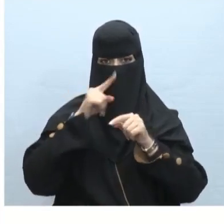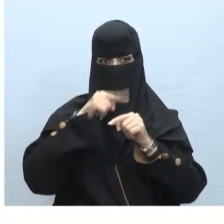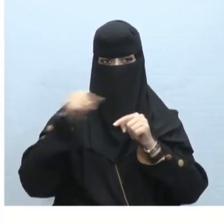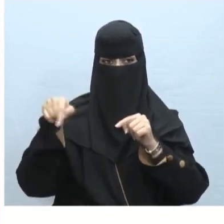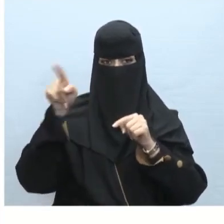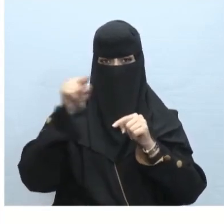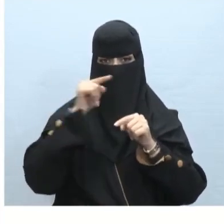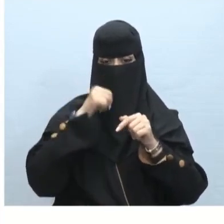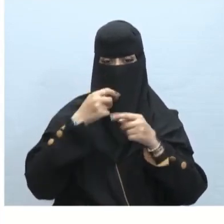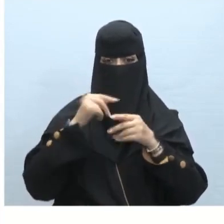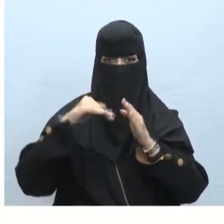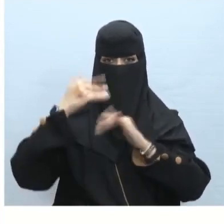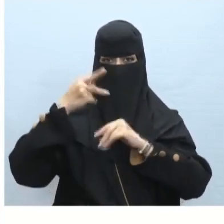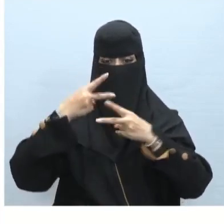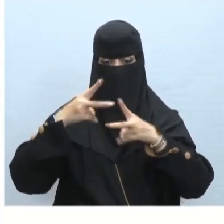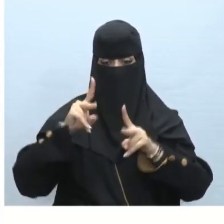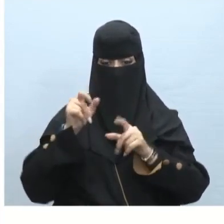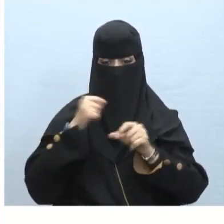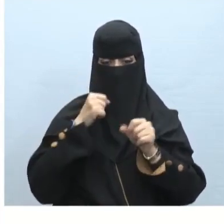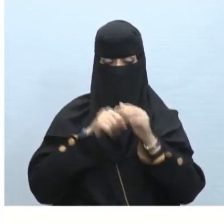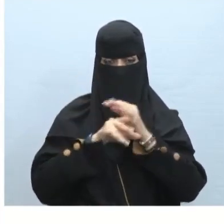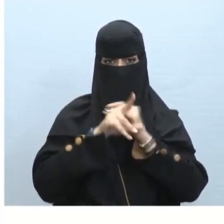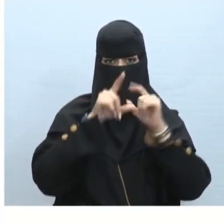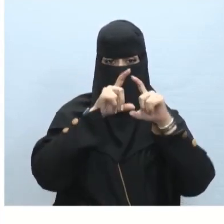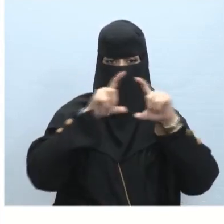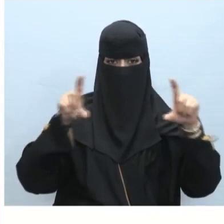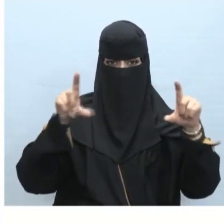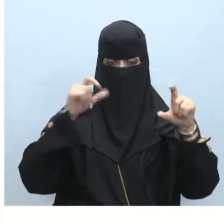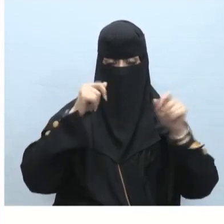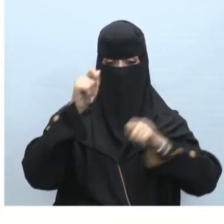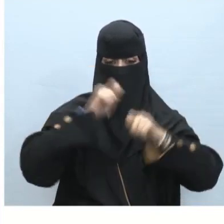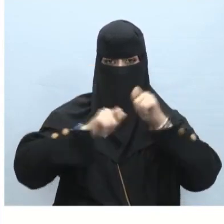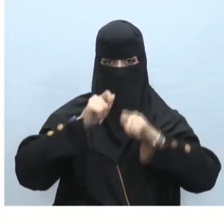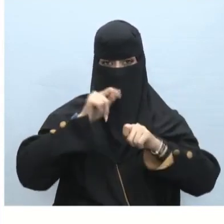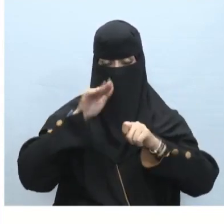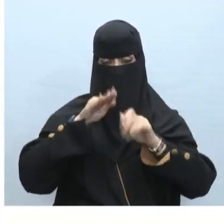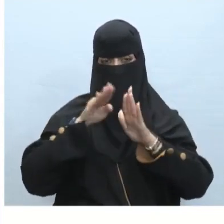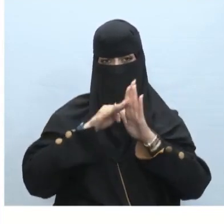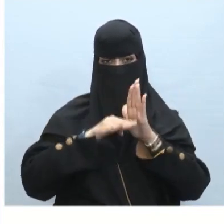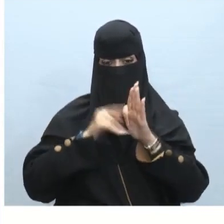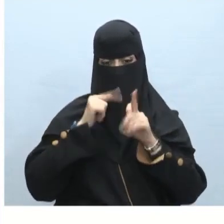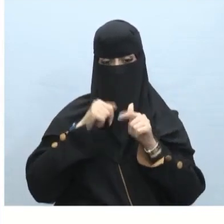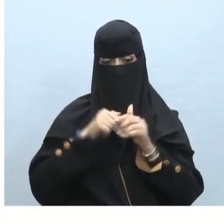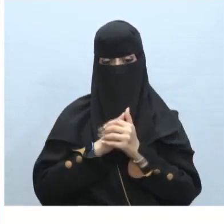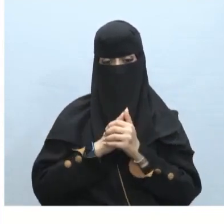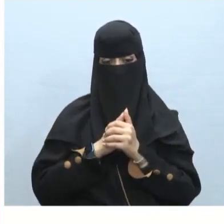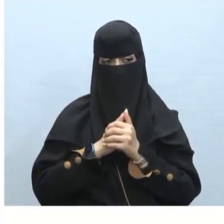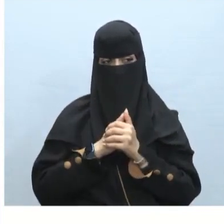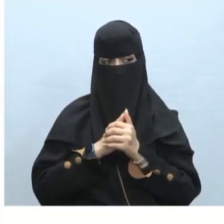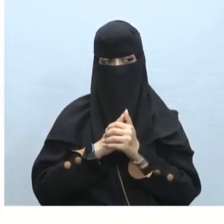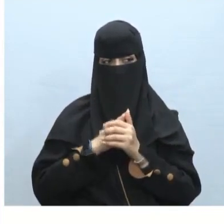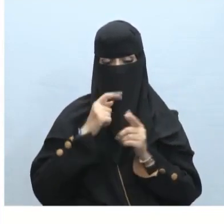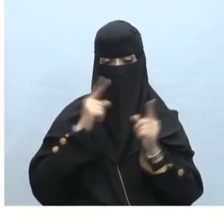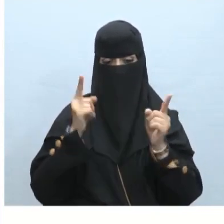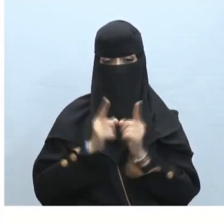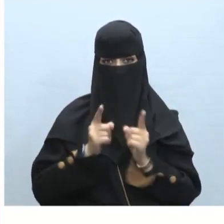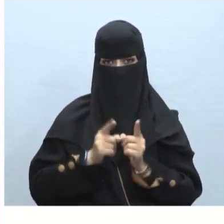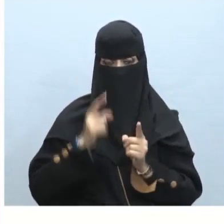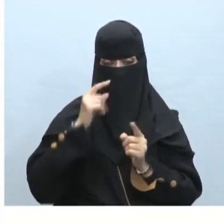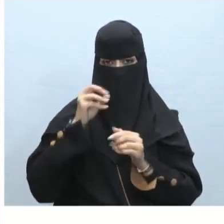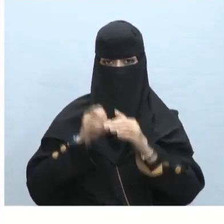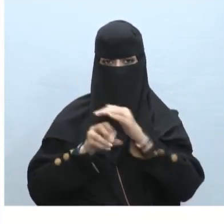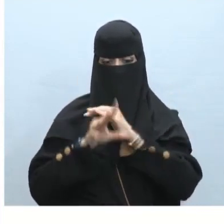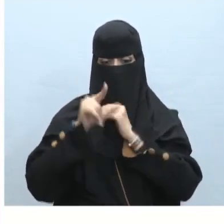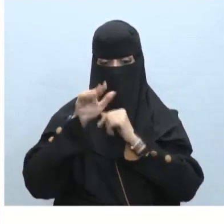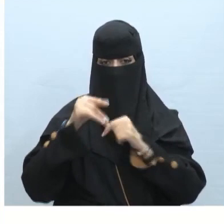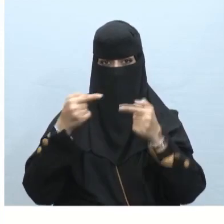بعد فتح العرض التقديمي الخاص بك باستخدام برنامج مايكروسوفت باوربوينت نحدد الشريحه